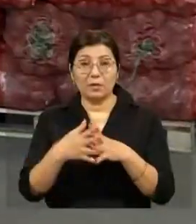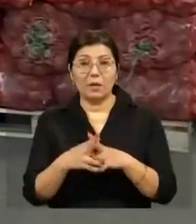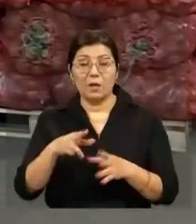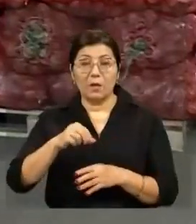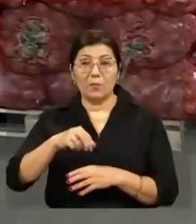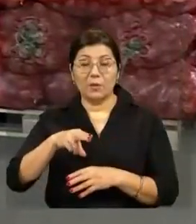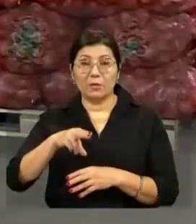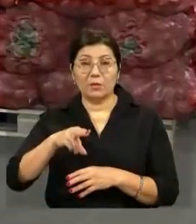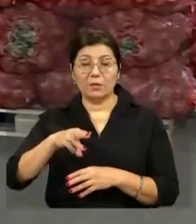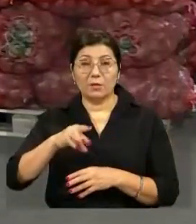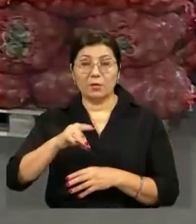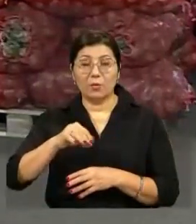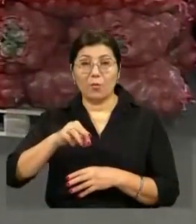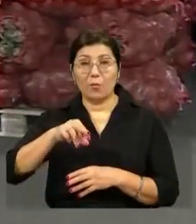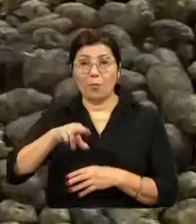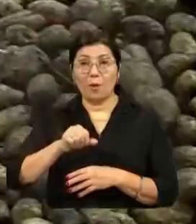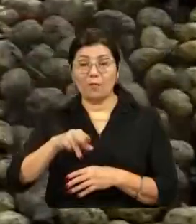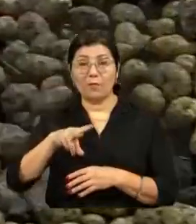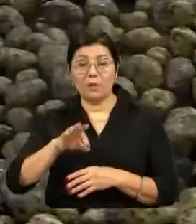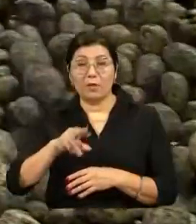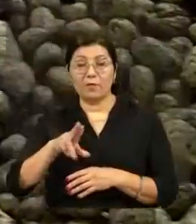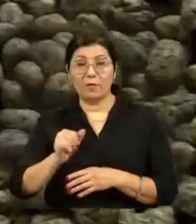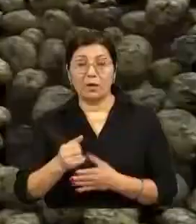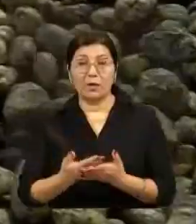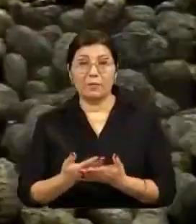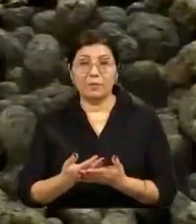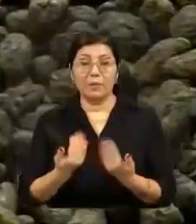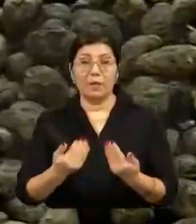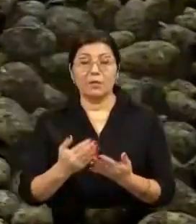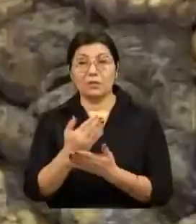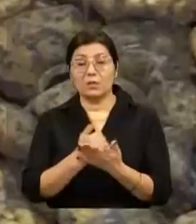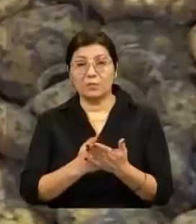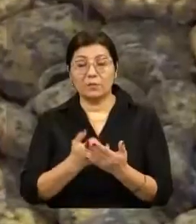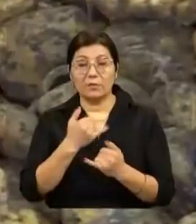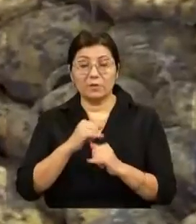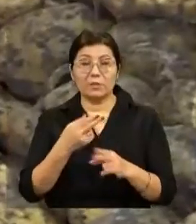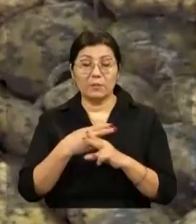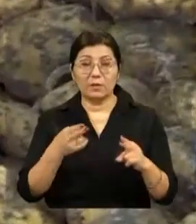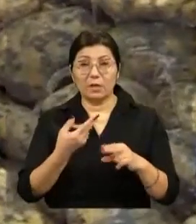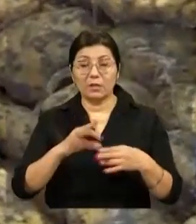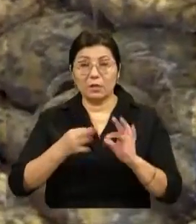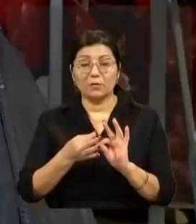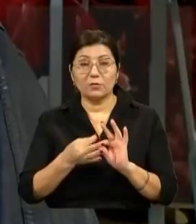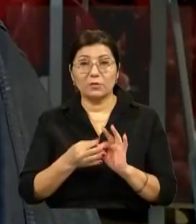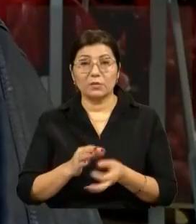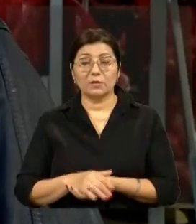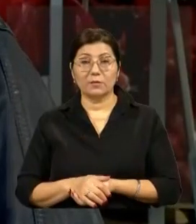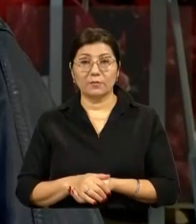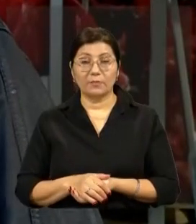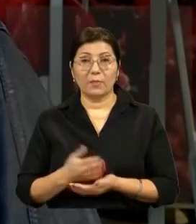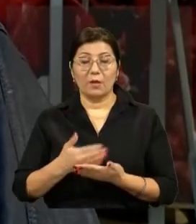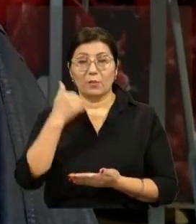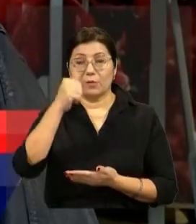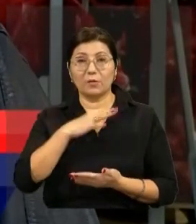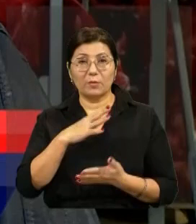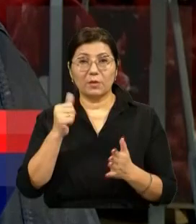В прошлом году аграрии получили 180 центнеров с гектара. Сейчас урожайность повыше, даже несмотря на сложности с обильными дождями. В прошлом году у нас